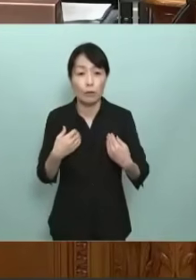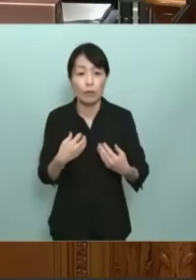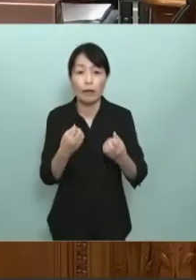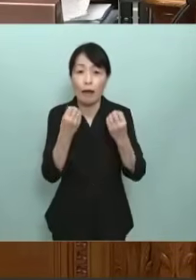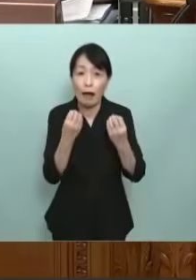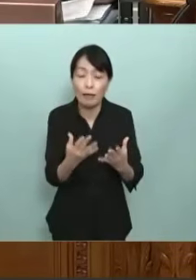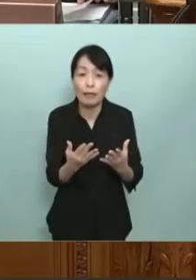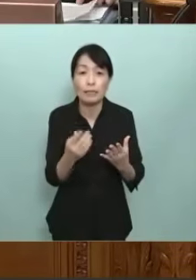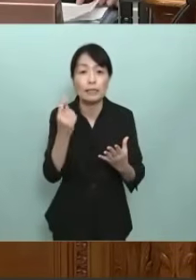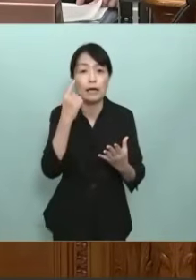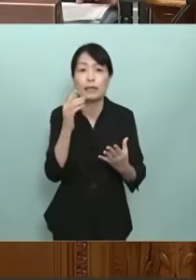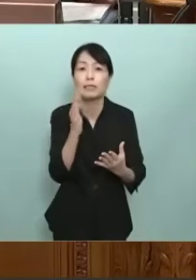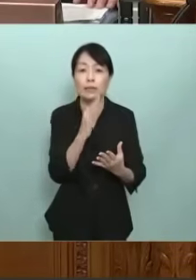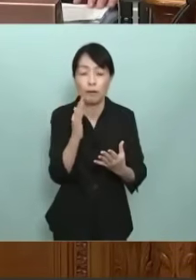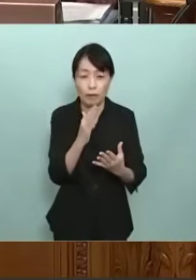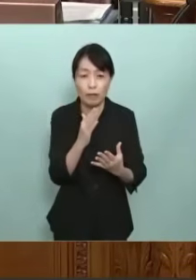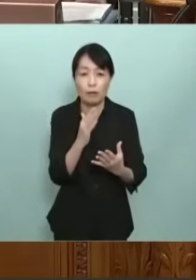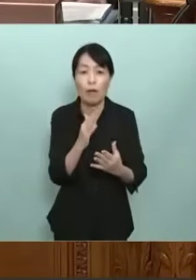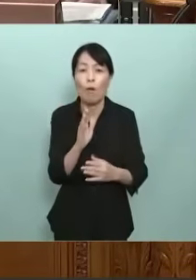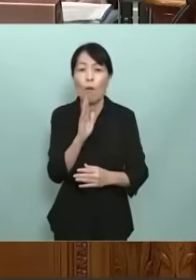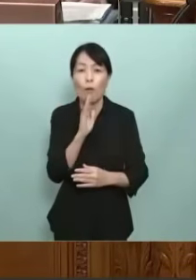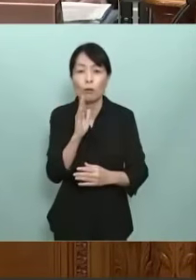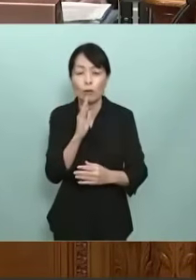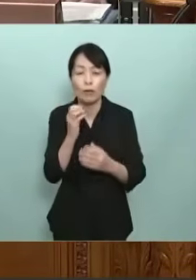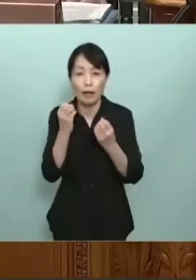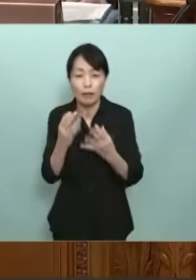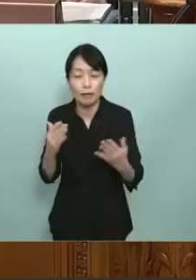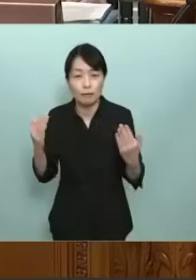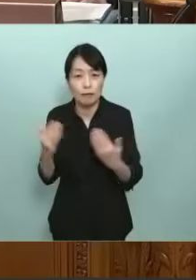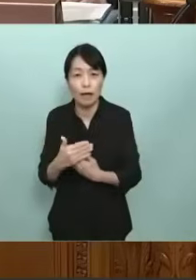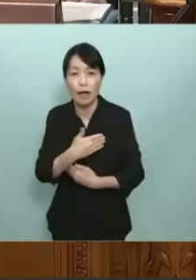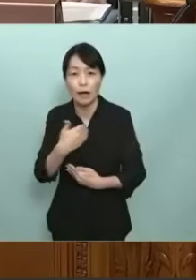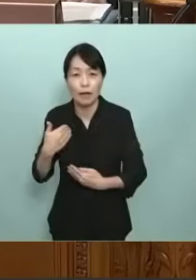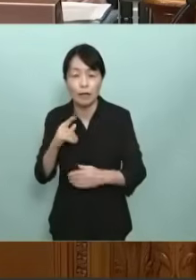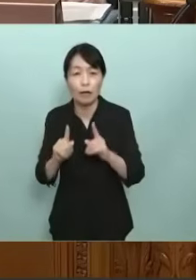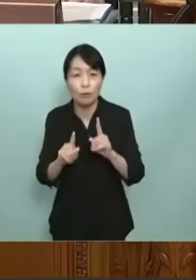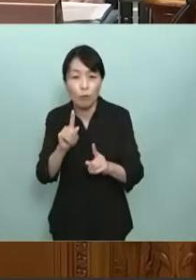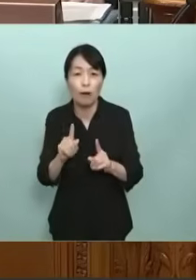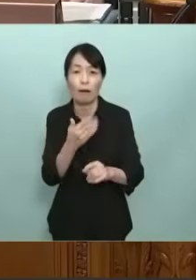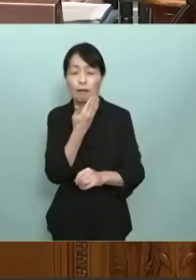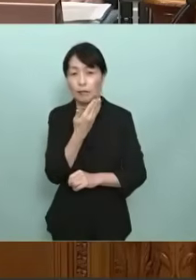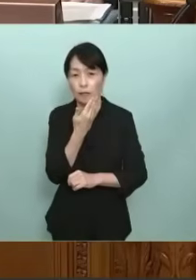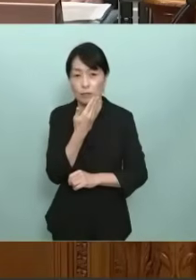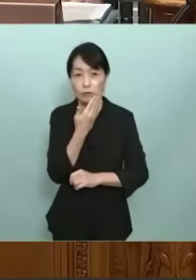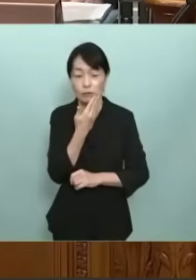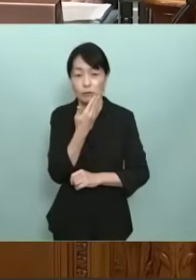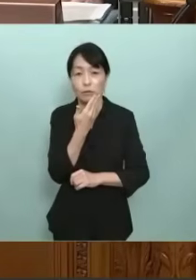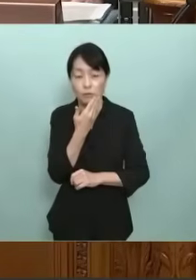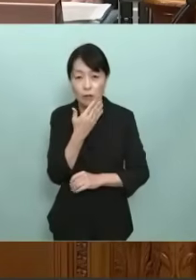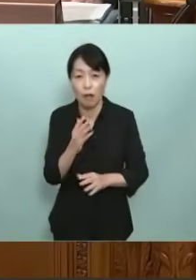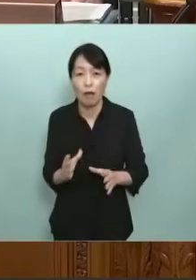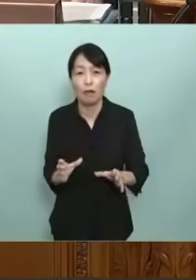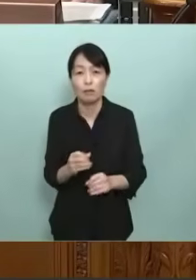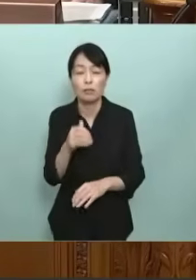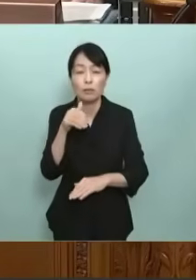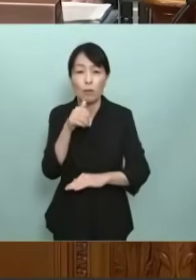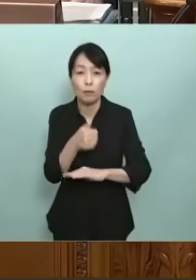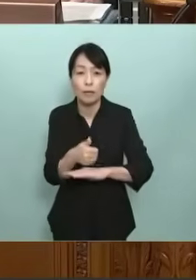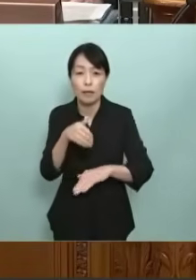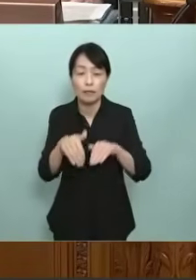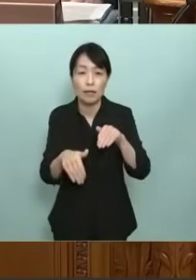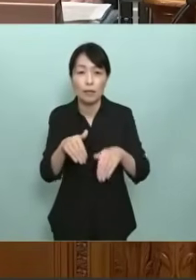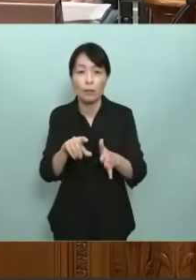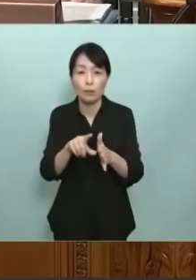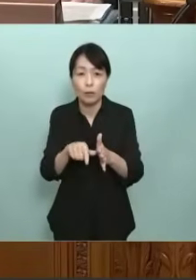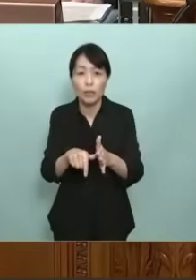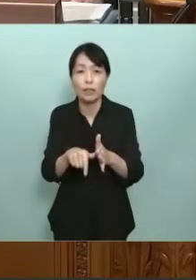ない本当に殺されたかどうかだ総裁戦中のあなた自身の言葉です